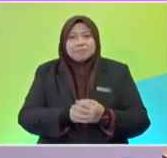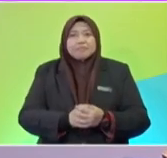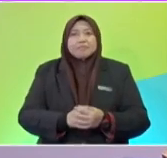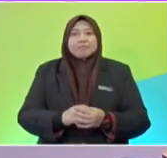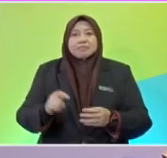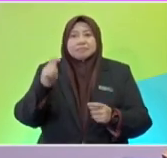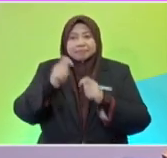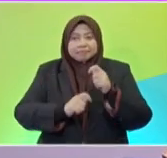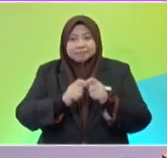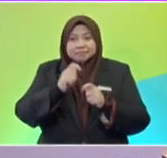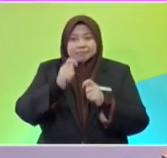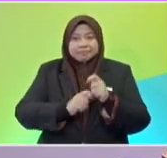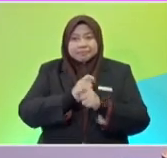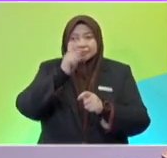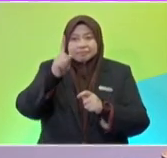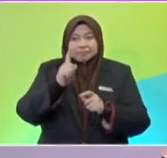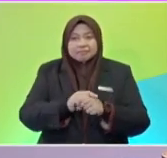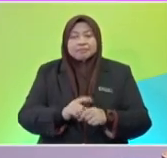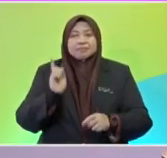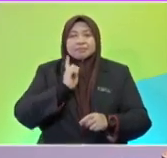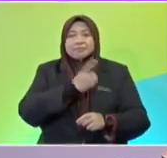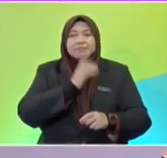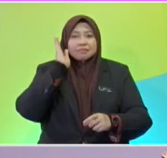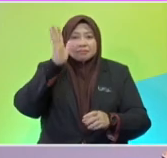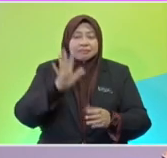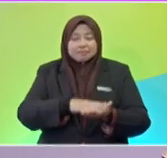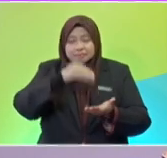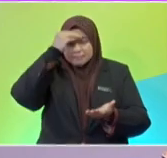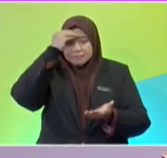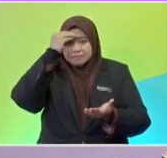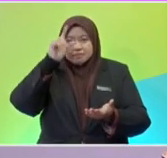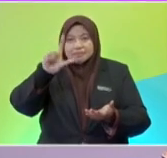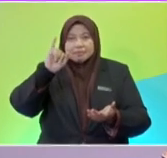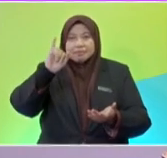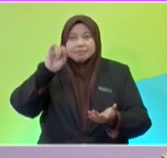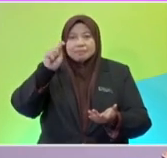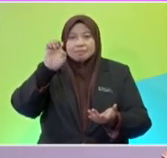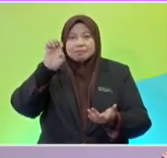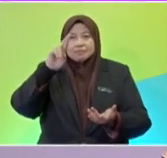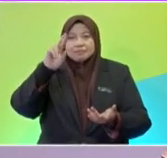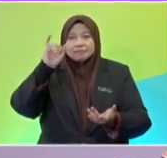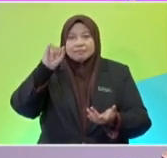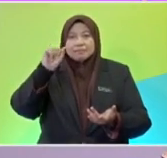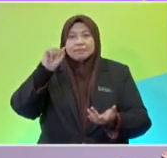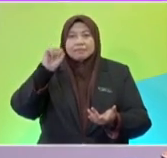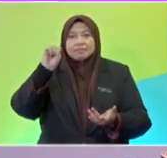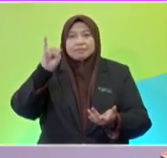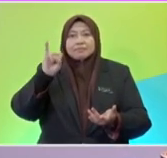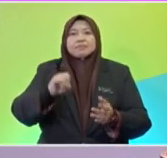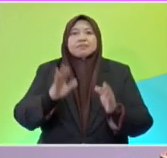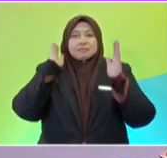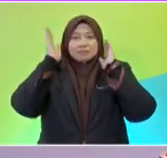dimana pada hari ini kita akan belajar mata pelajaran literasi bahasa Melayu untuk murid-murid tahun 3